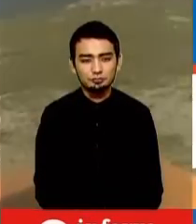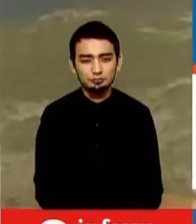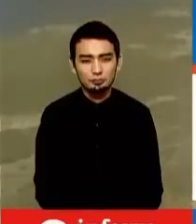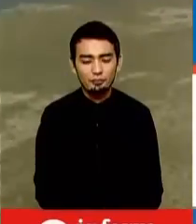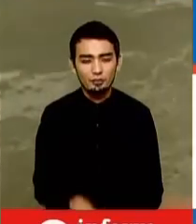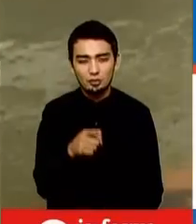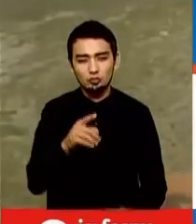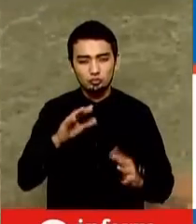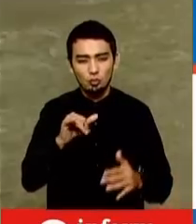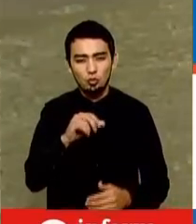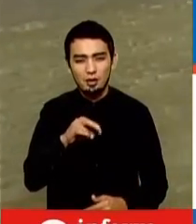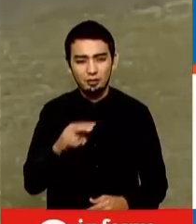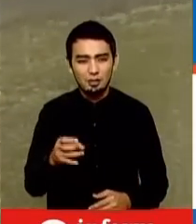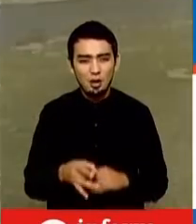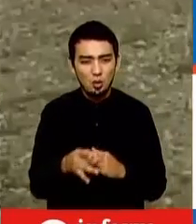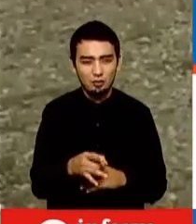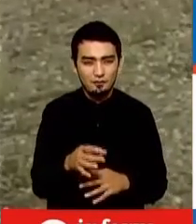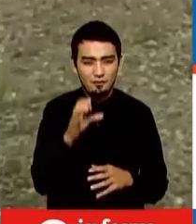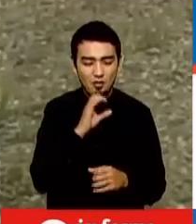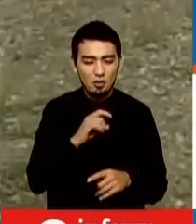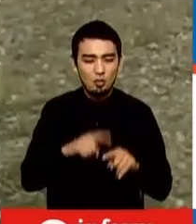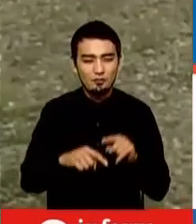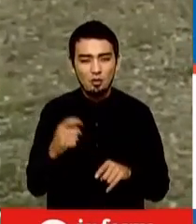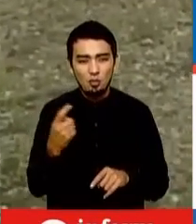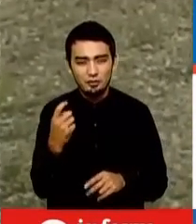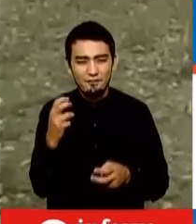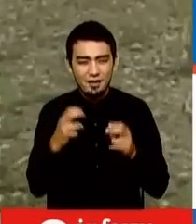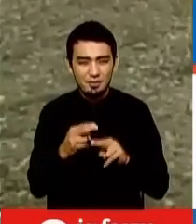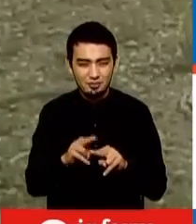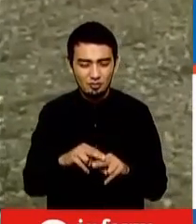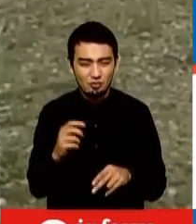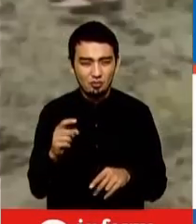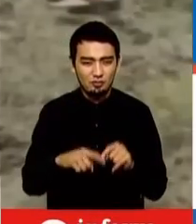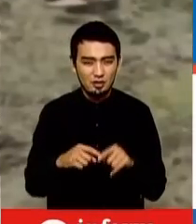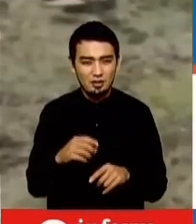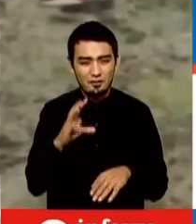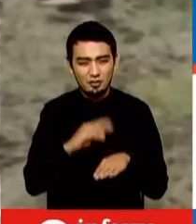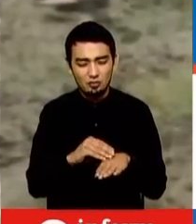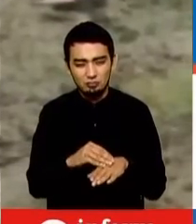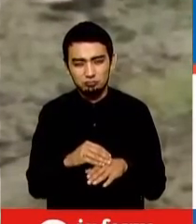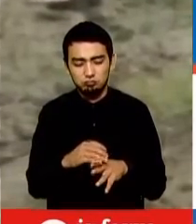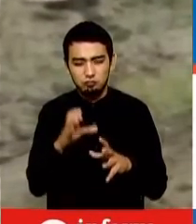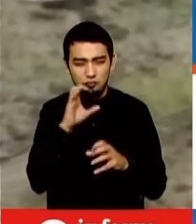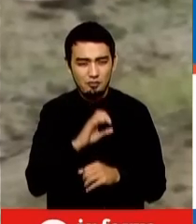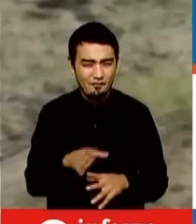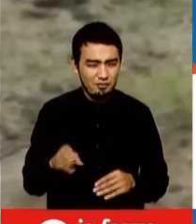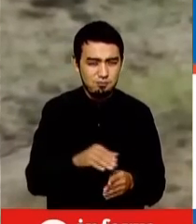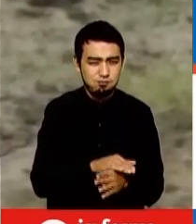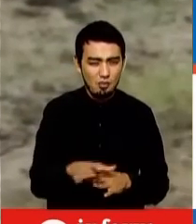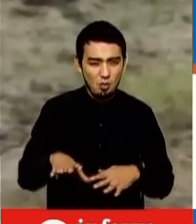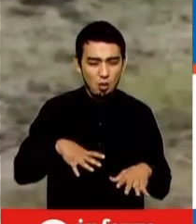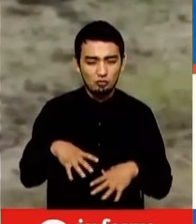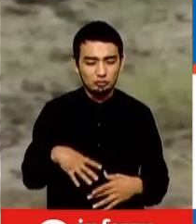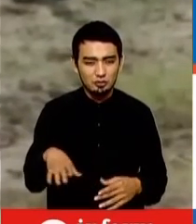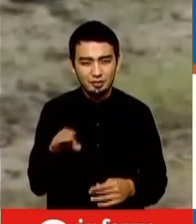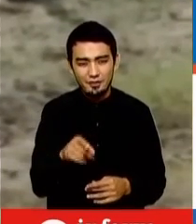Это произошло в Уланском районе. О краже заявил родственник хозяина фермы. Ночью с вольного выпаса угнали весь табун лошадей.